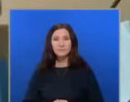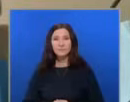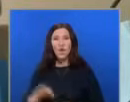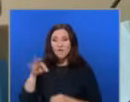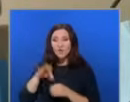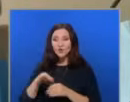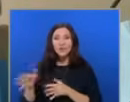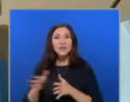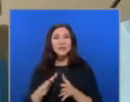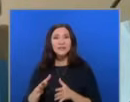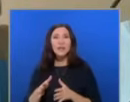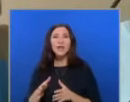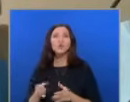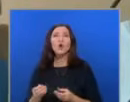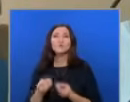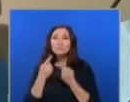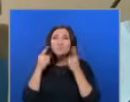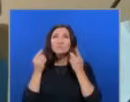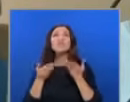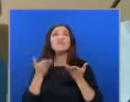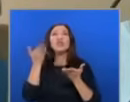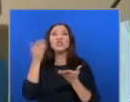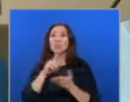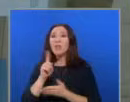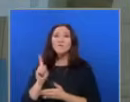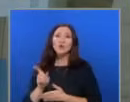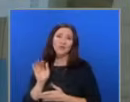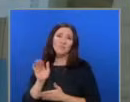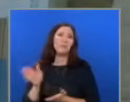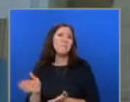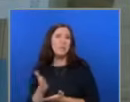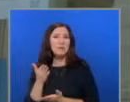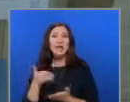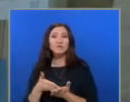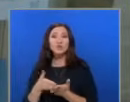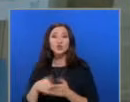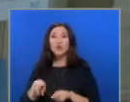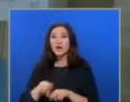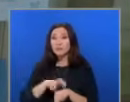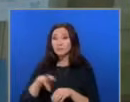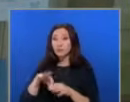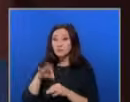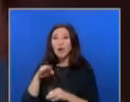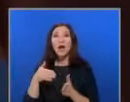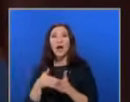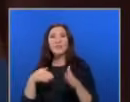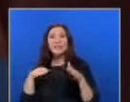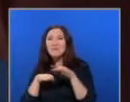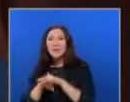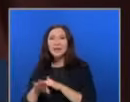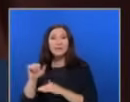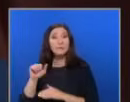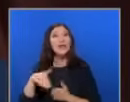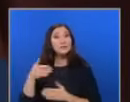Вота на населението е свещен. Той не може да бъде подминаван. Защо Иванка Димитрова е избрала антимигрантска партия, след